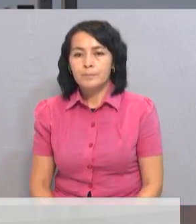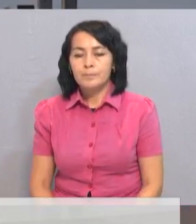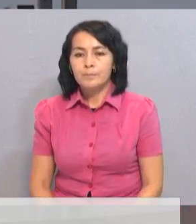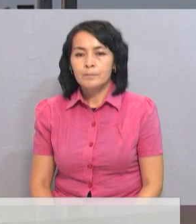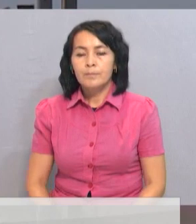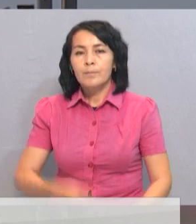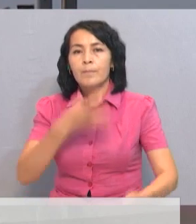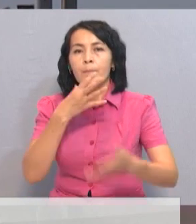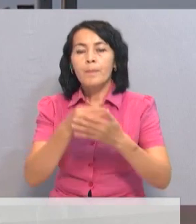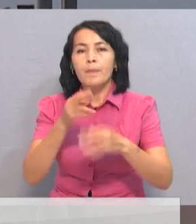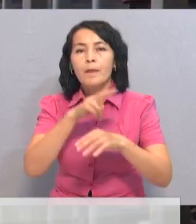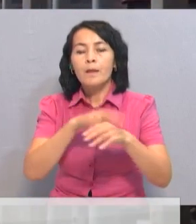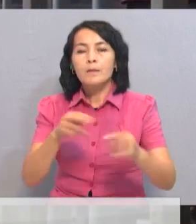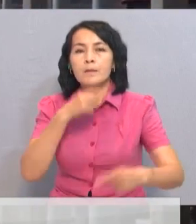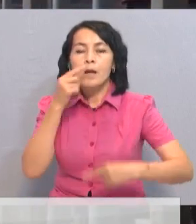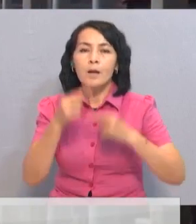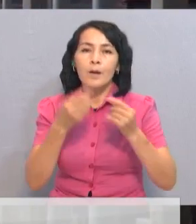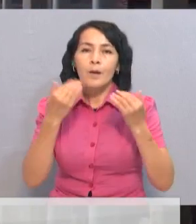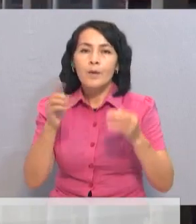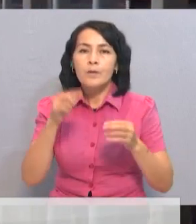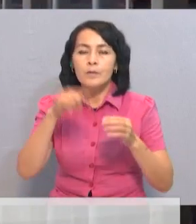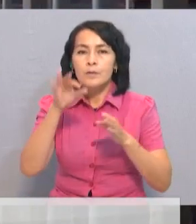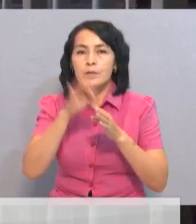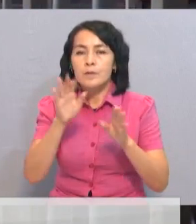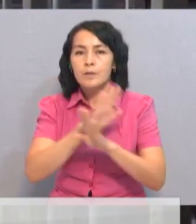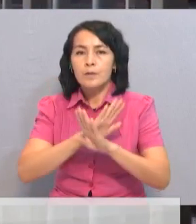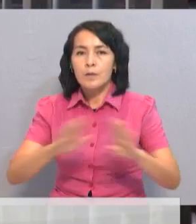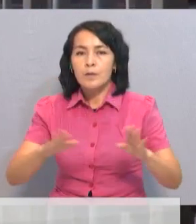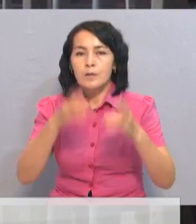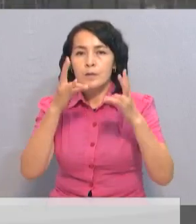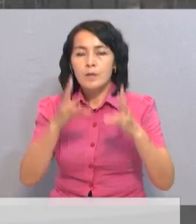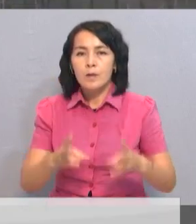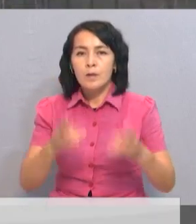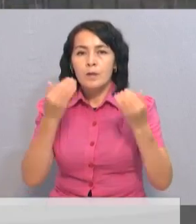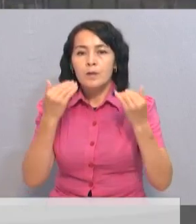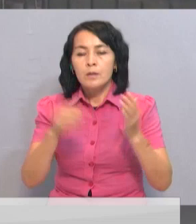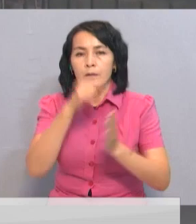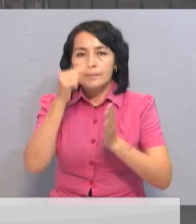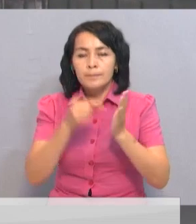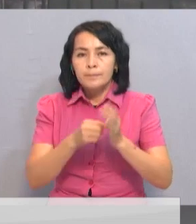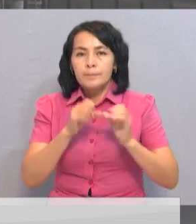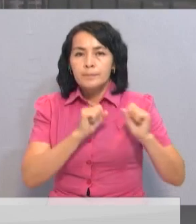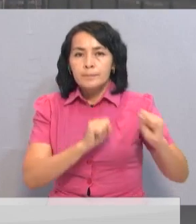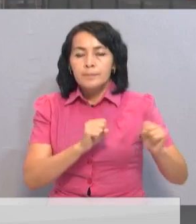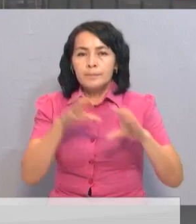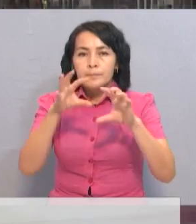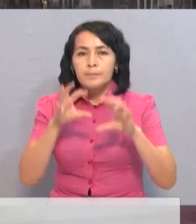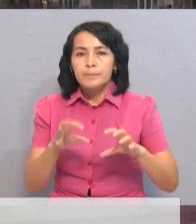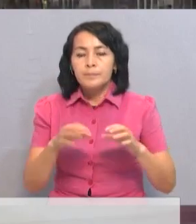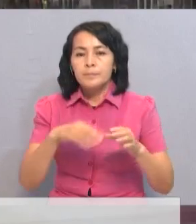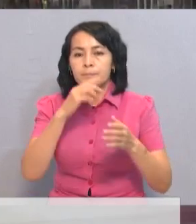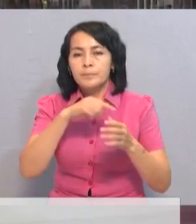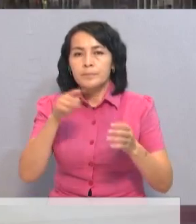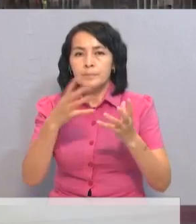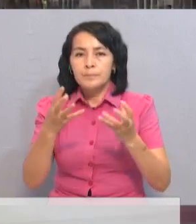В свою очередь, полицейские предупреждают, что в целях недопущения нарушений вопросы соблюдения законности при